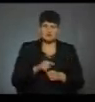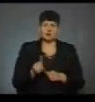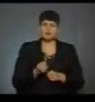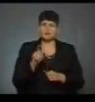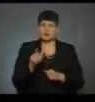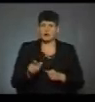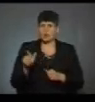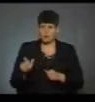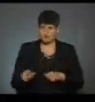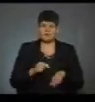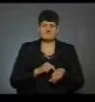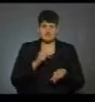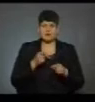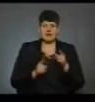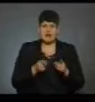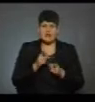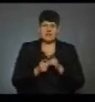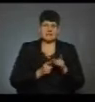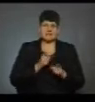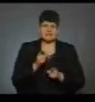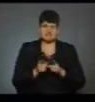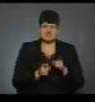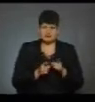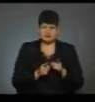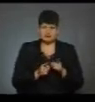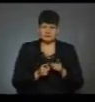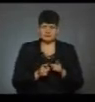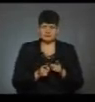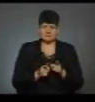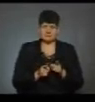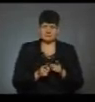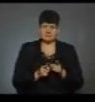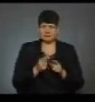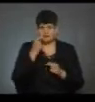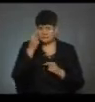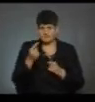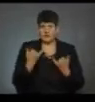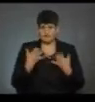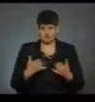люди відчули реальні зміни не через 3-5 років, а вже сьогодні.